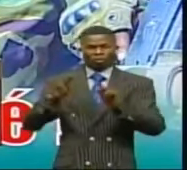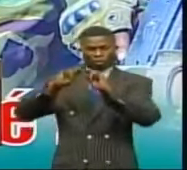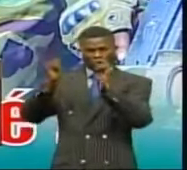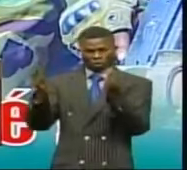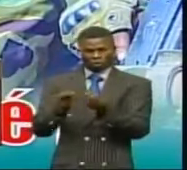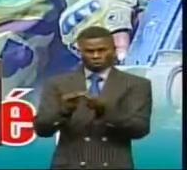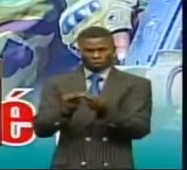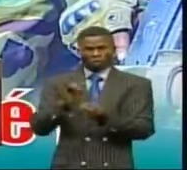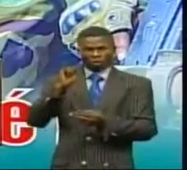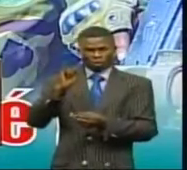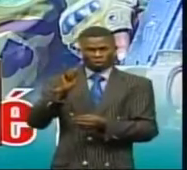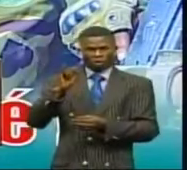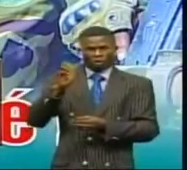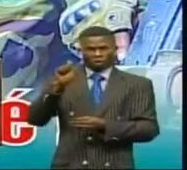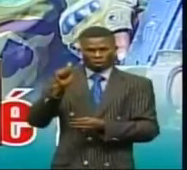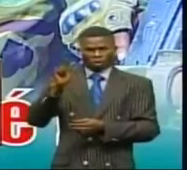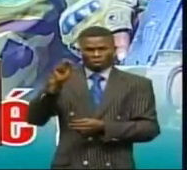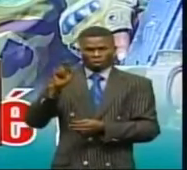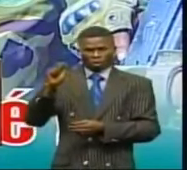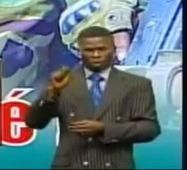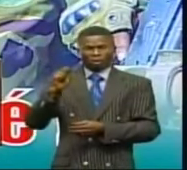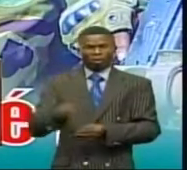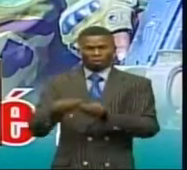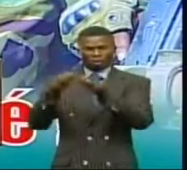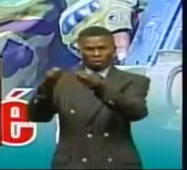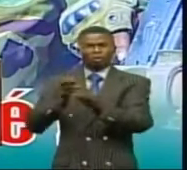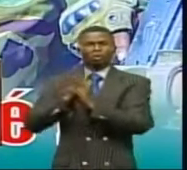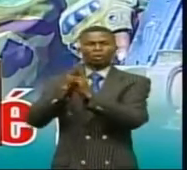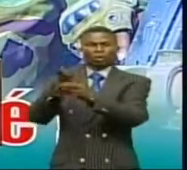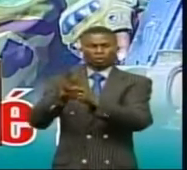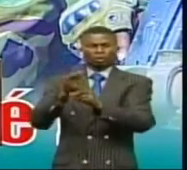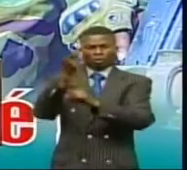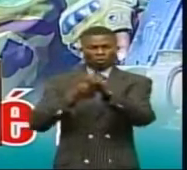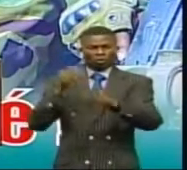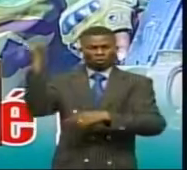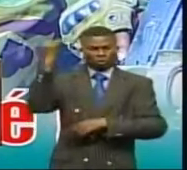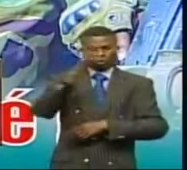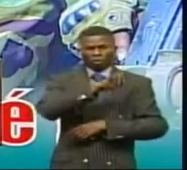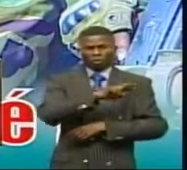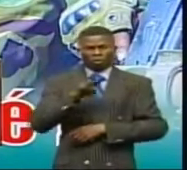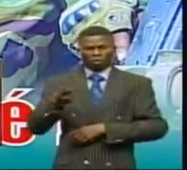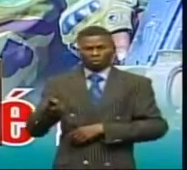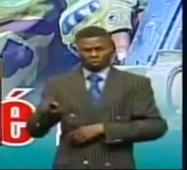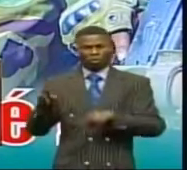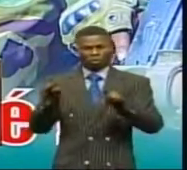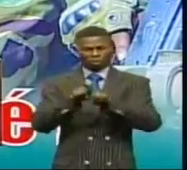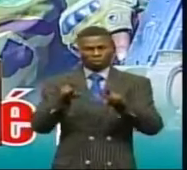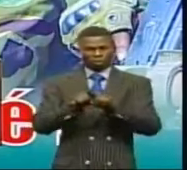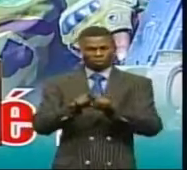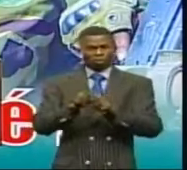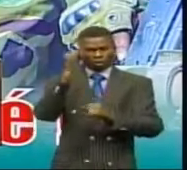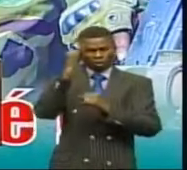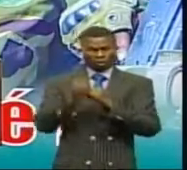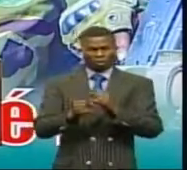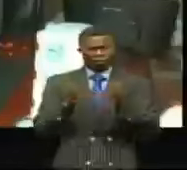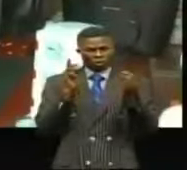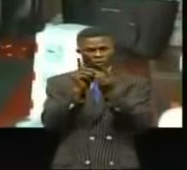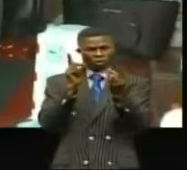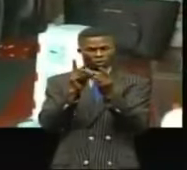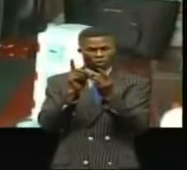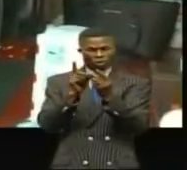FinActu devrait déposer son rapport en décembre 2022, conformément à la clause de consultation prévue